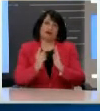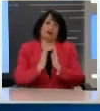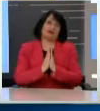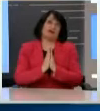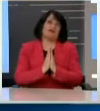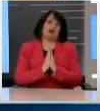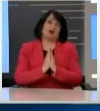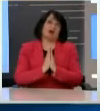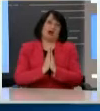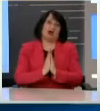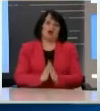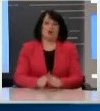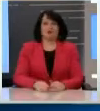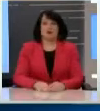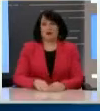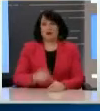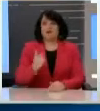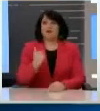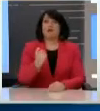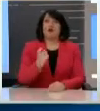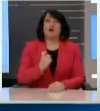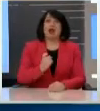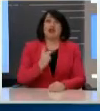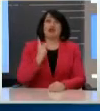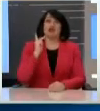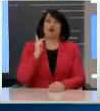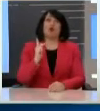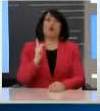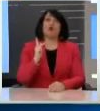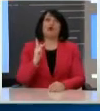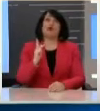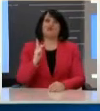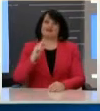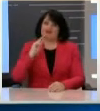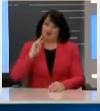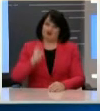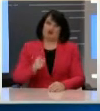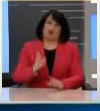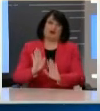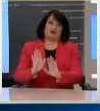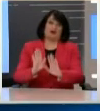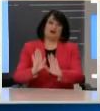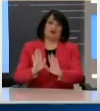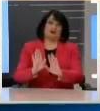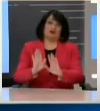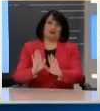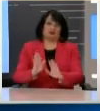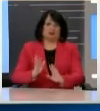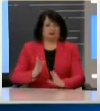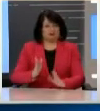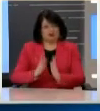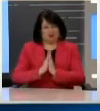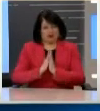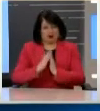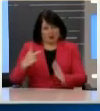με χαρακτηρισμούς. Παρακαλώ. Μπορώ να σας επιστρέψω στο πολλαπλάσιο.